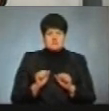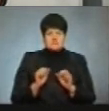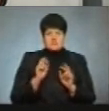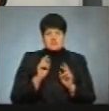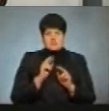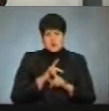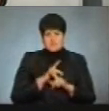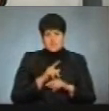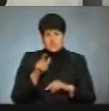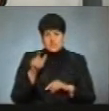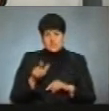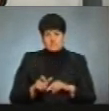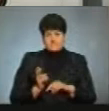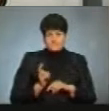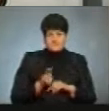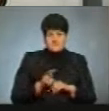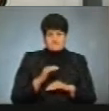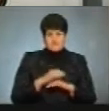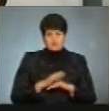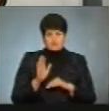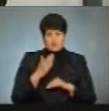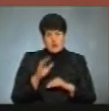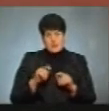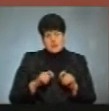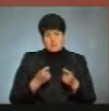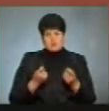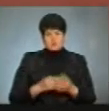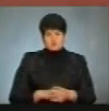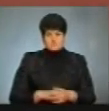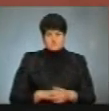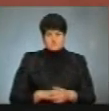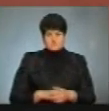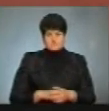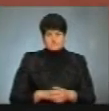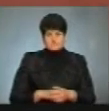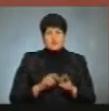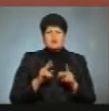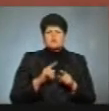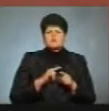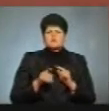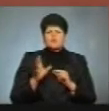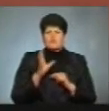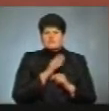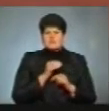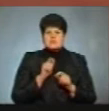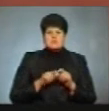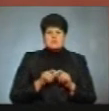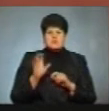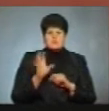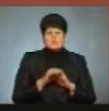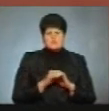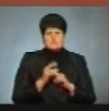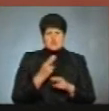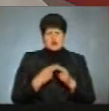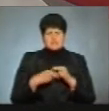неправильні відвідувачі вечором гуляють і ламають. Як швидко вдасться перевірити всі